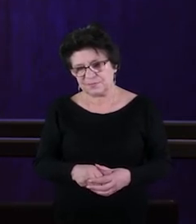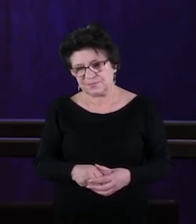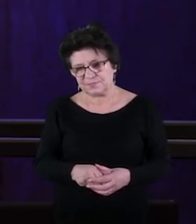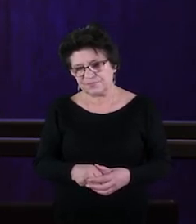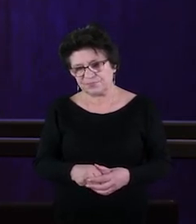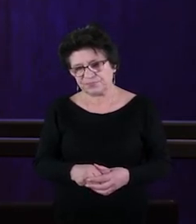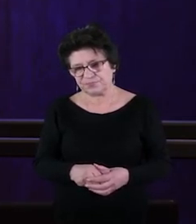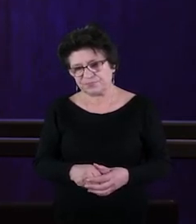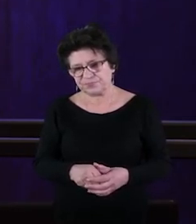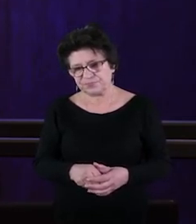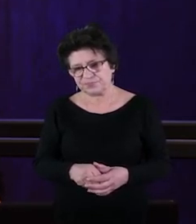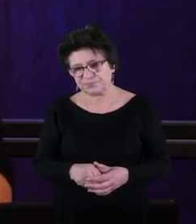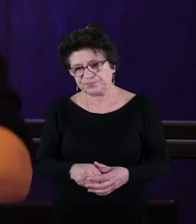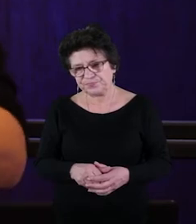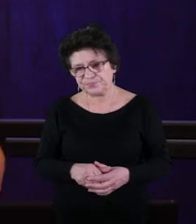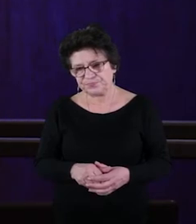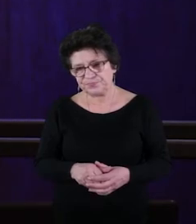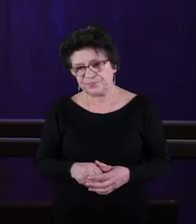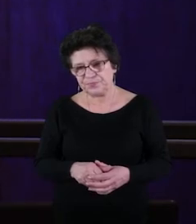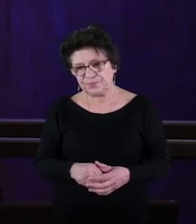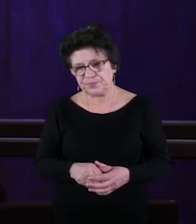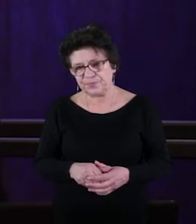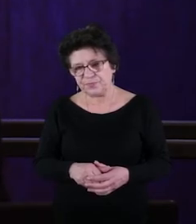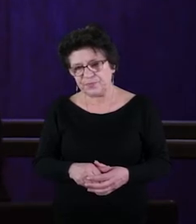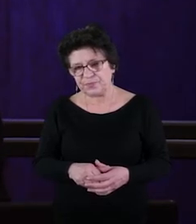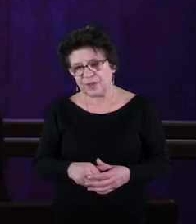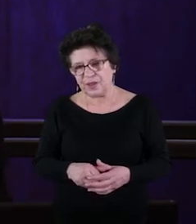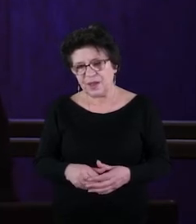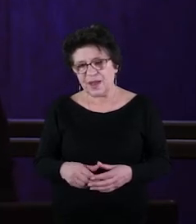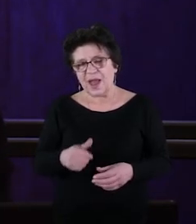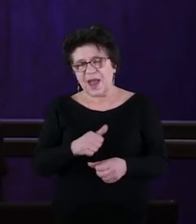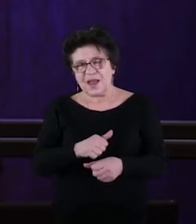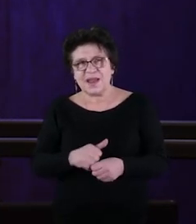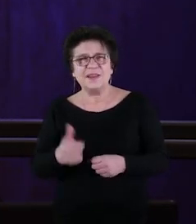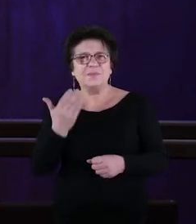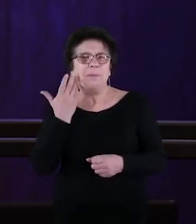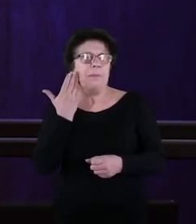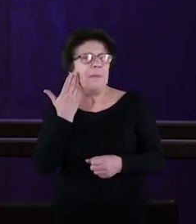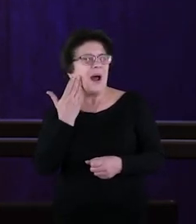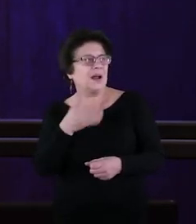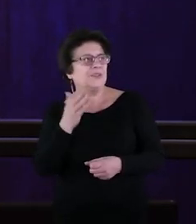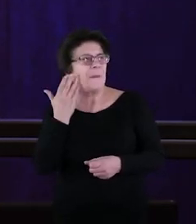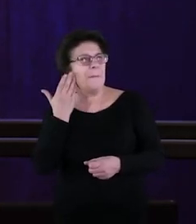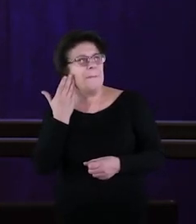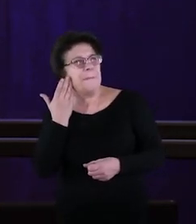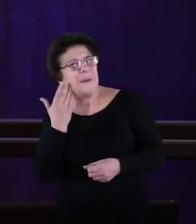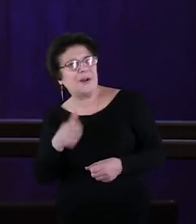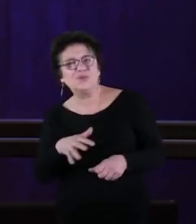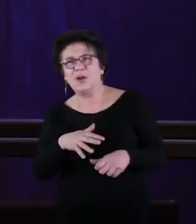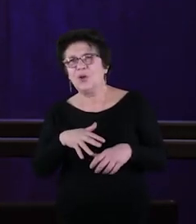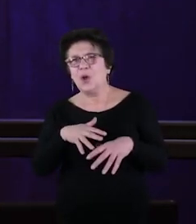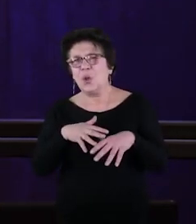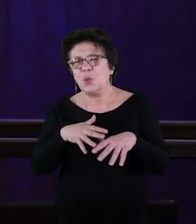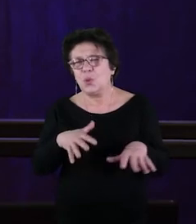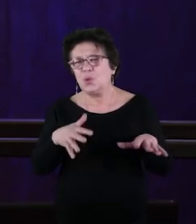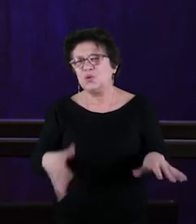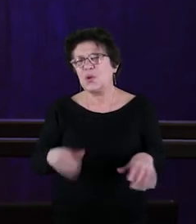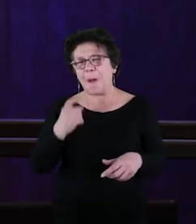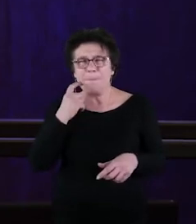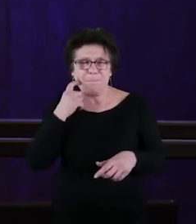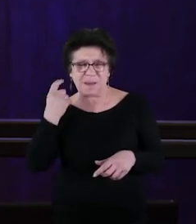między innymi należy narosło bardzo bardzo wiele różnych legend w związku z tym że w tym 17